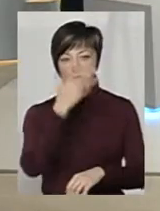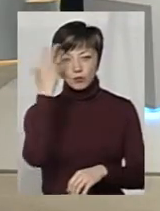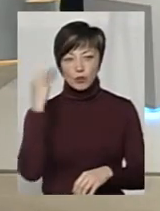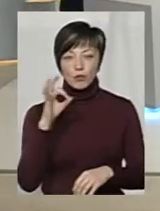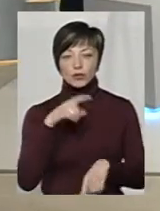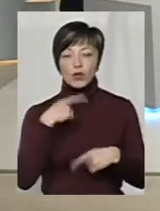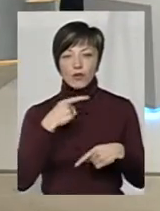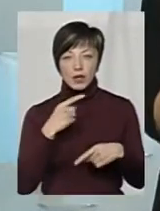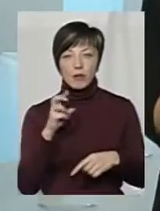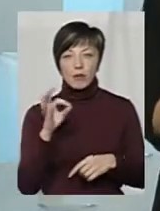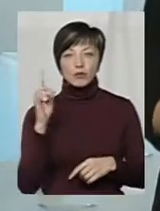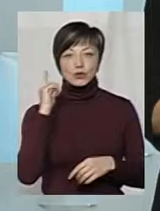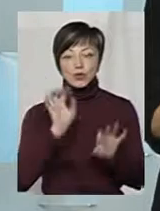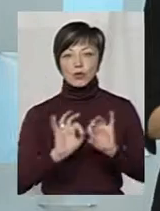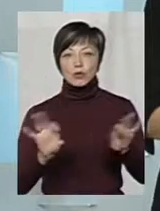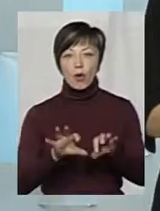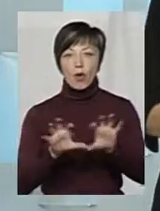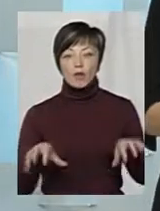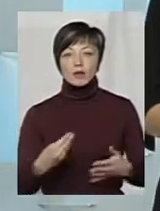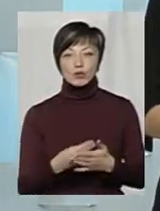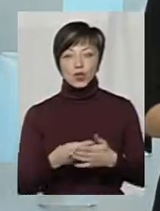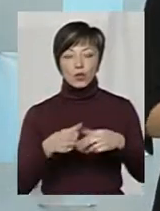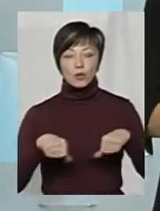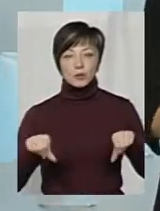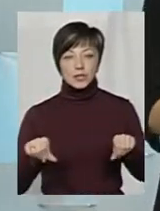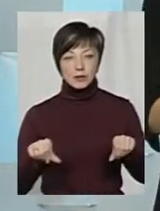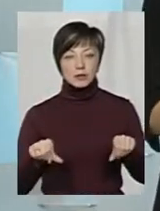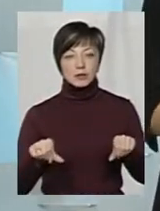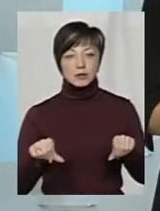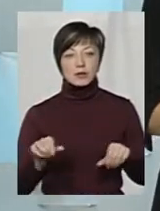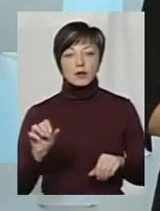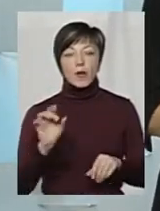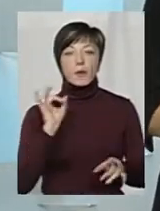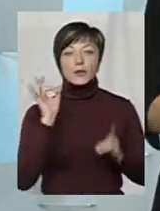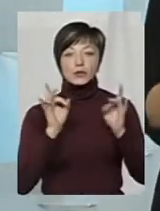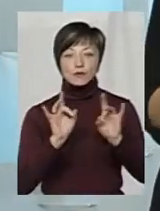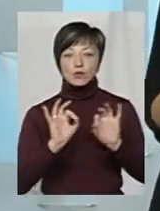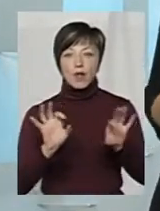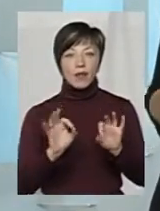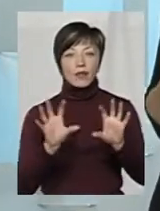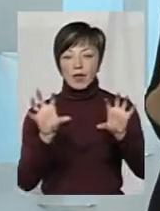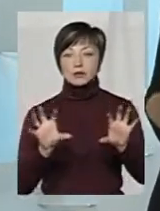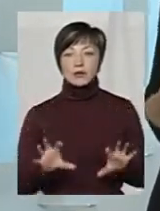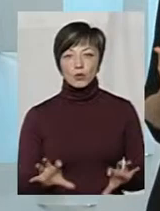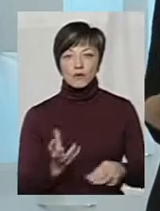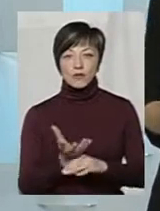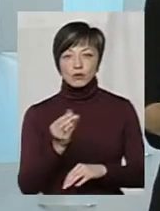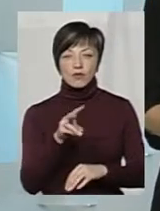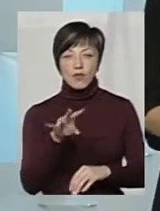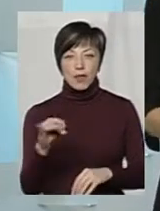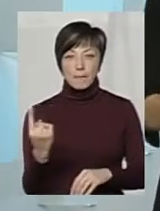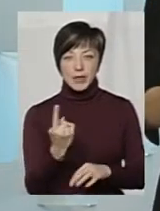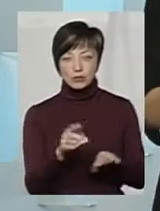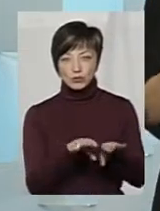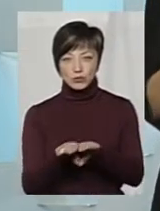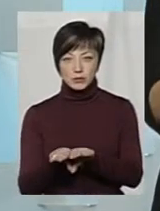про що говорили, так. Бо почули в коментарі голови бюджетної комісії Івана Гладунюка, прозвучало, що незаконно фінансували перший